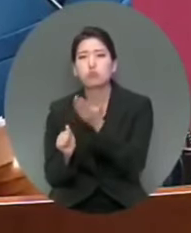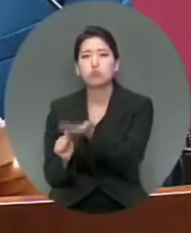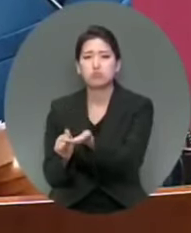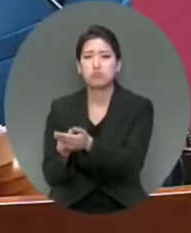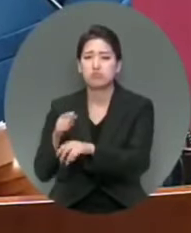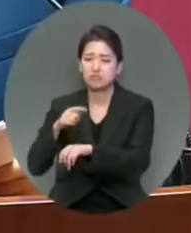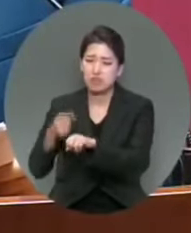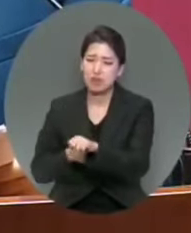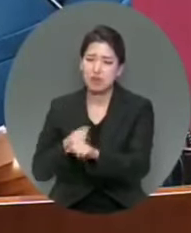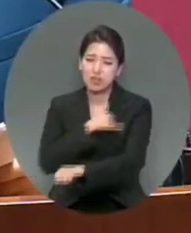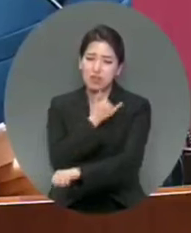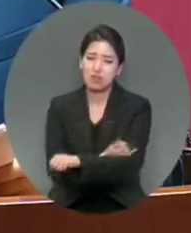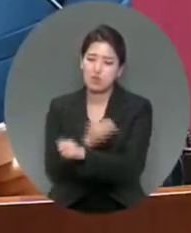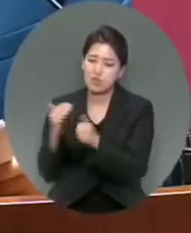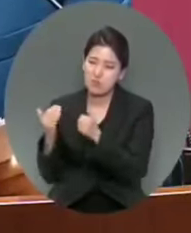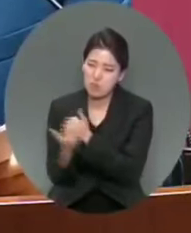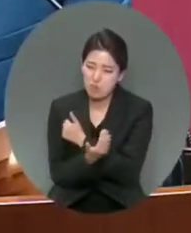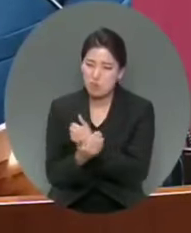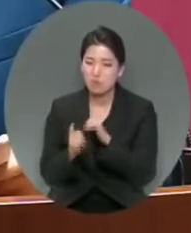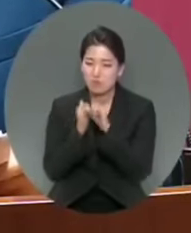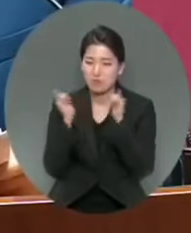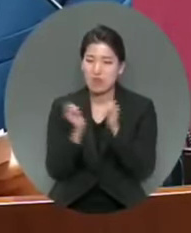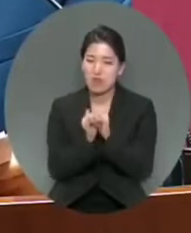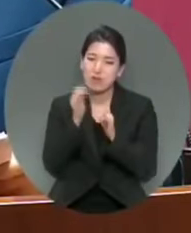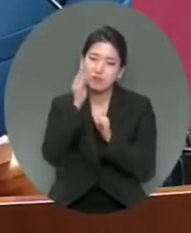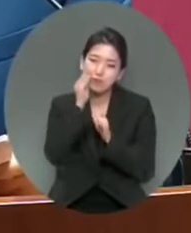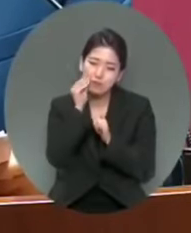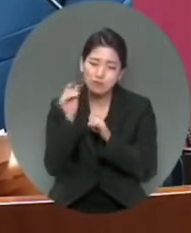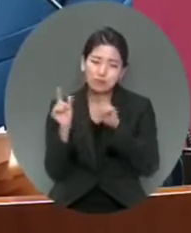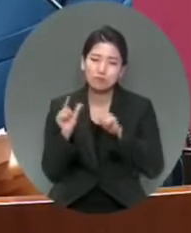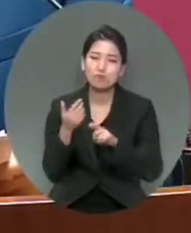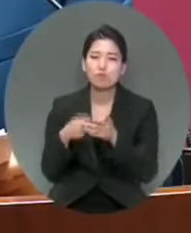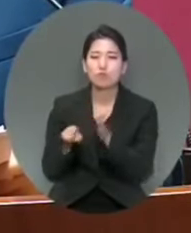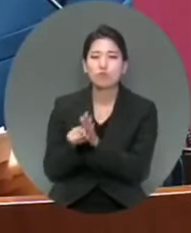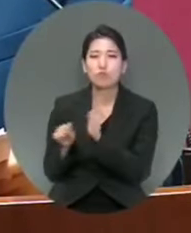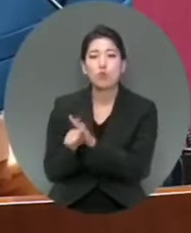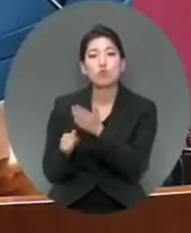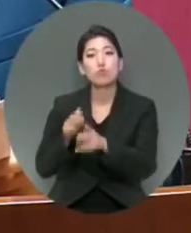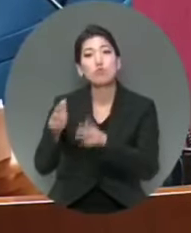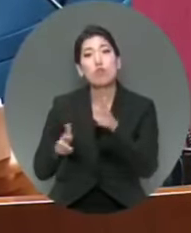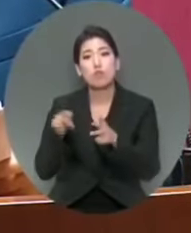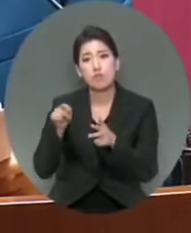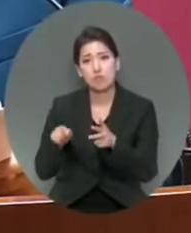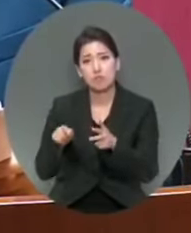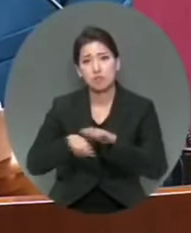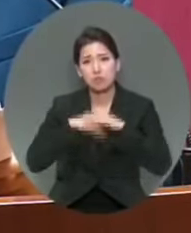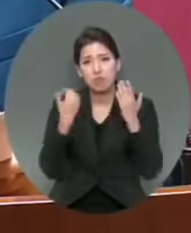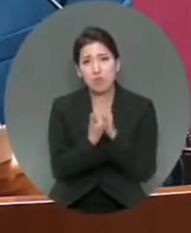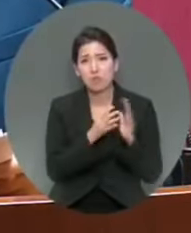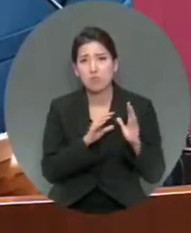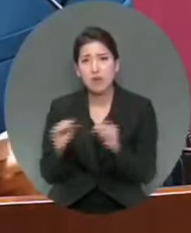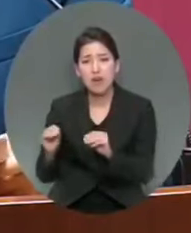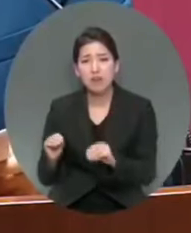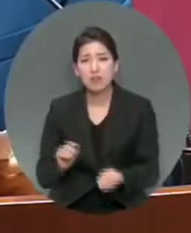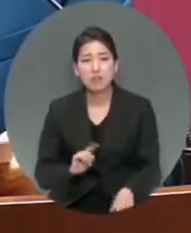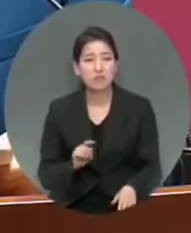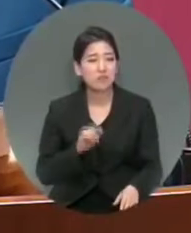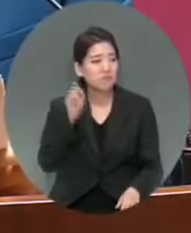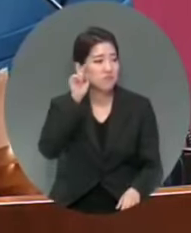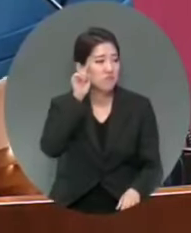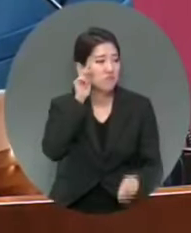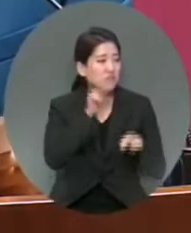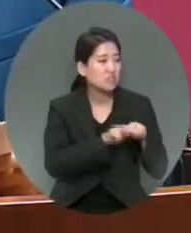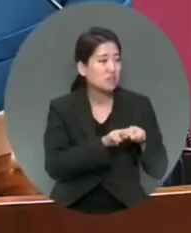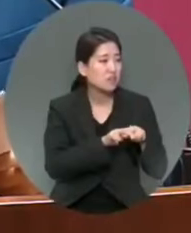인권 보호와 우리 사회 안착에 큰 도움을 준 그런 사업을 일방적으로 중단한다는 것은 저는 졸속 행정이 아니다라고 얘기하는